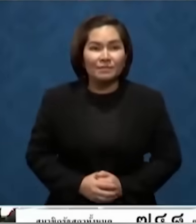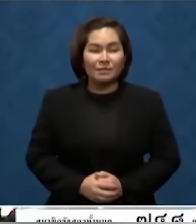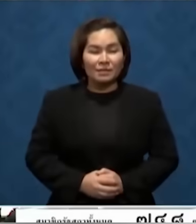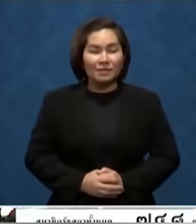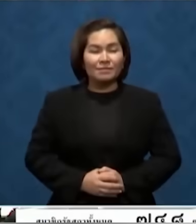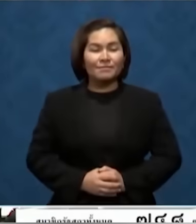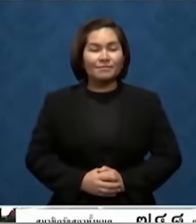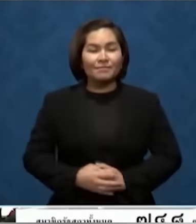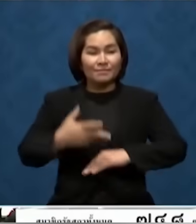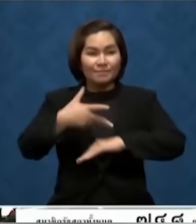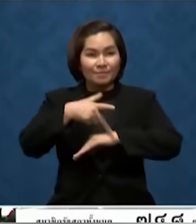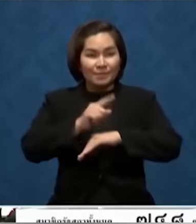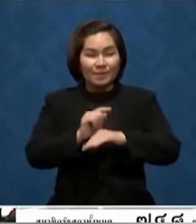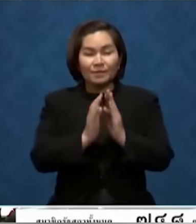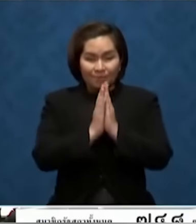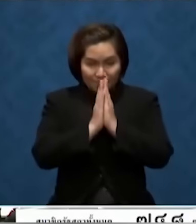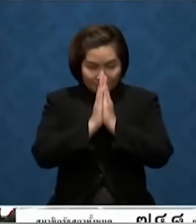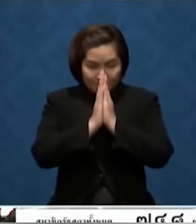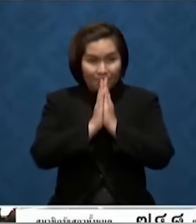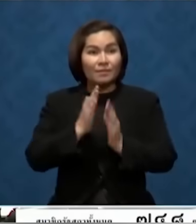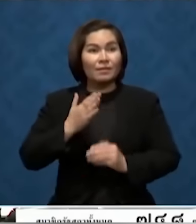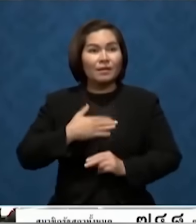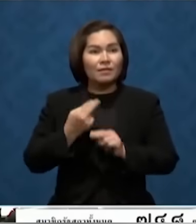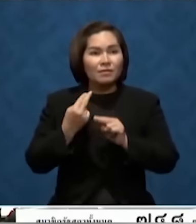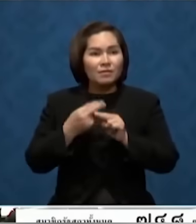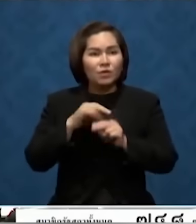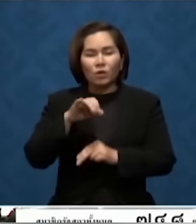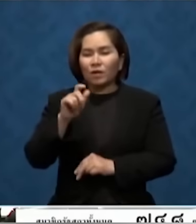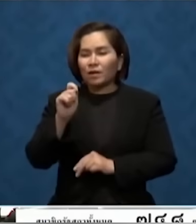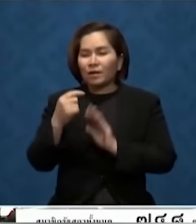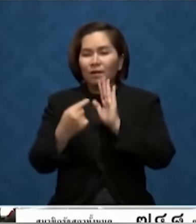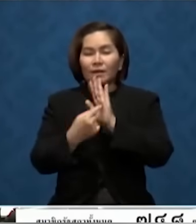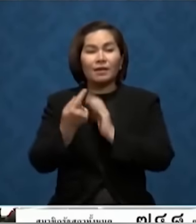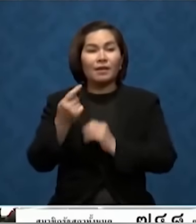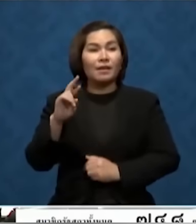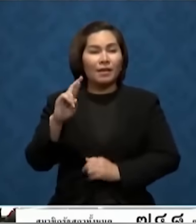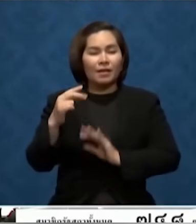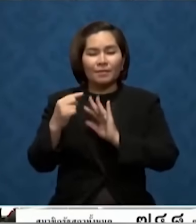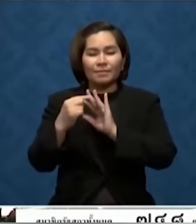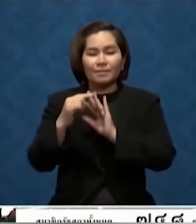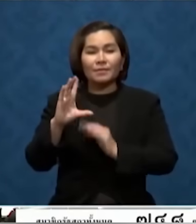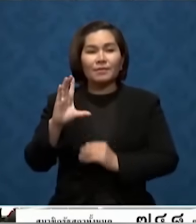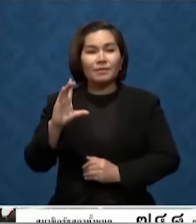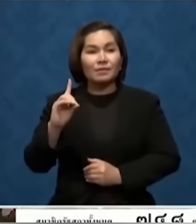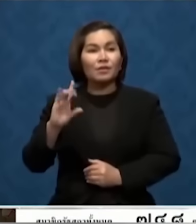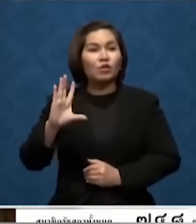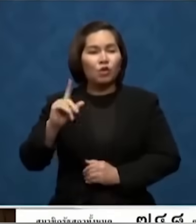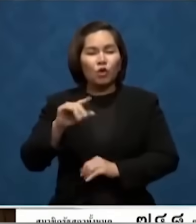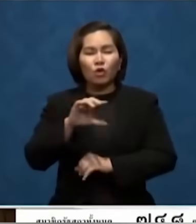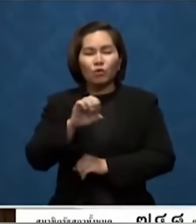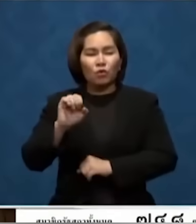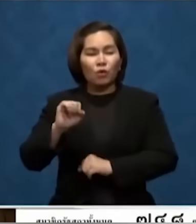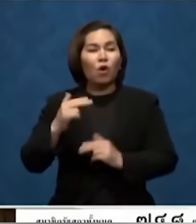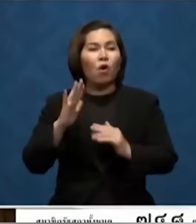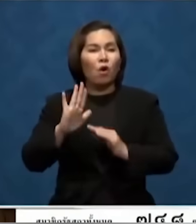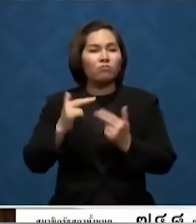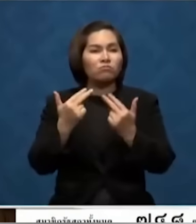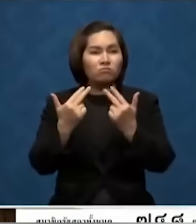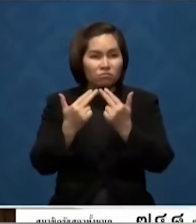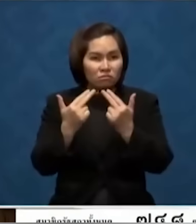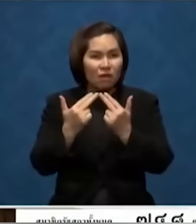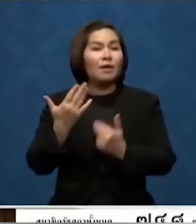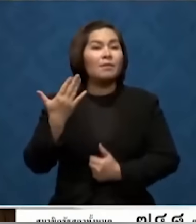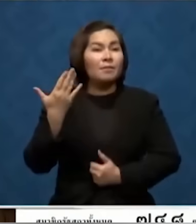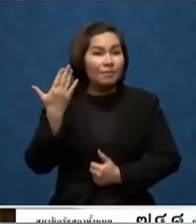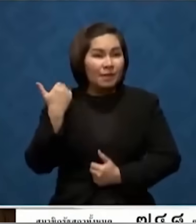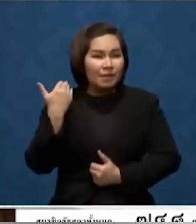เรียนท่านประธานครับผมนายอัครเดชวงศ์พิทักษ์โรจน์ครับพรรครวมไทยสร้างชาติท่านประธานครับผมเองเนี่ยเมื่อสักครู่นี้เพื่อนสม